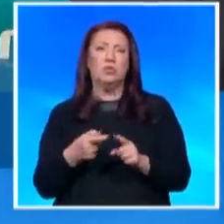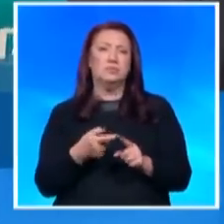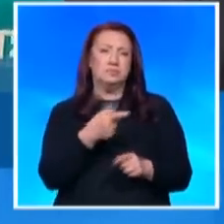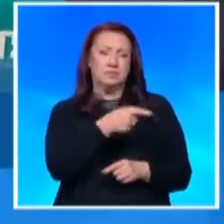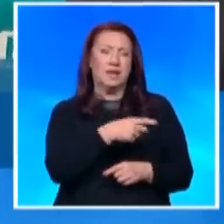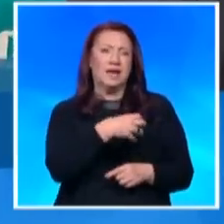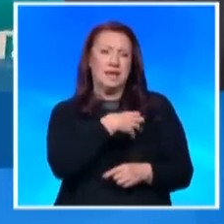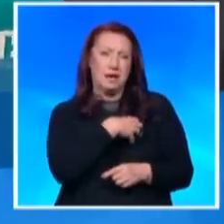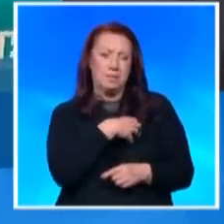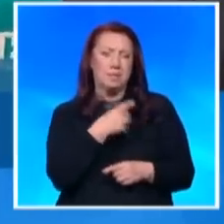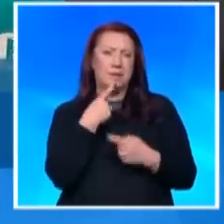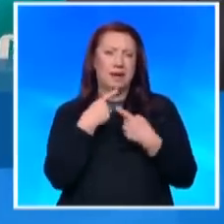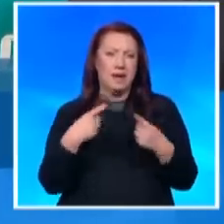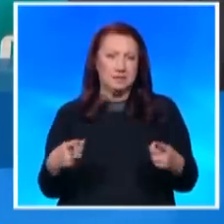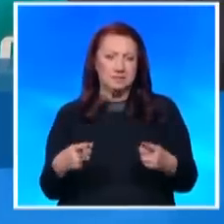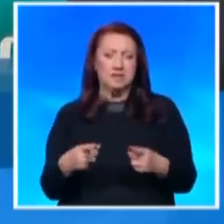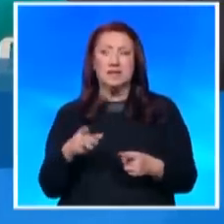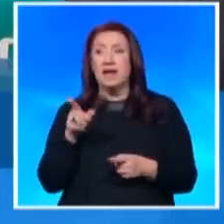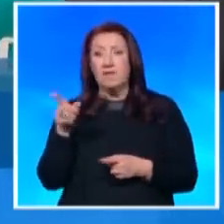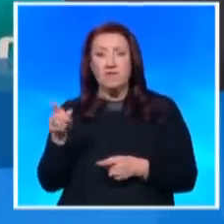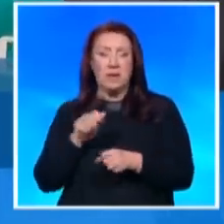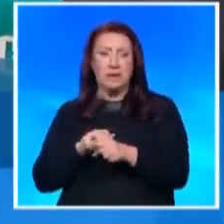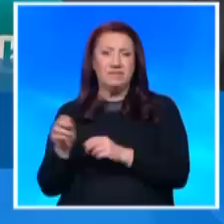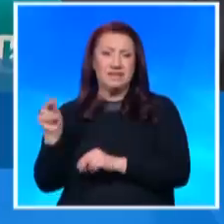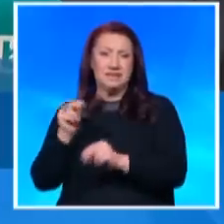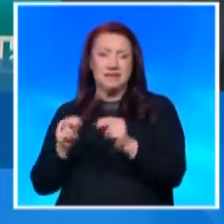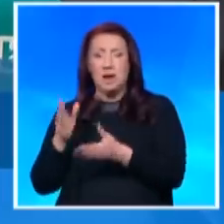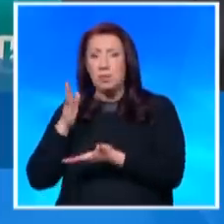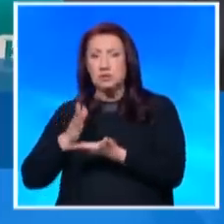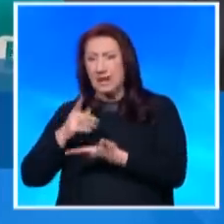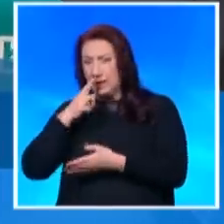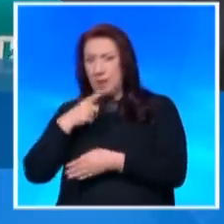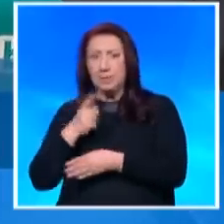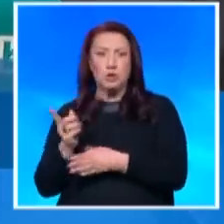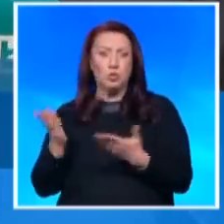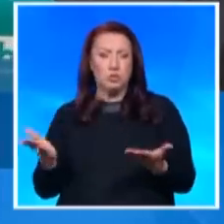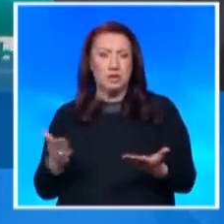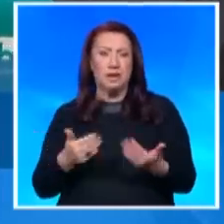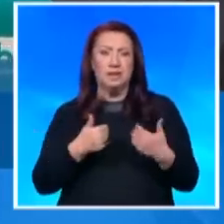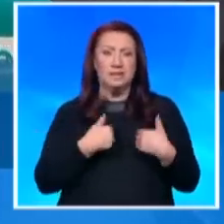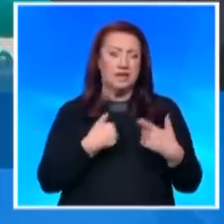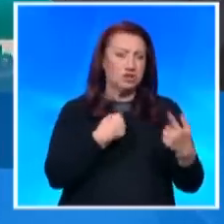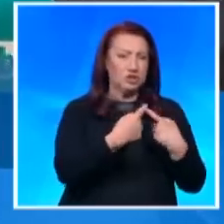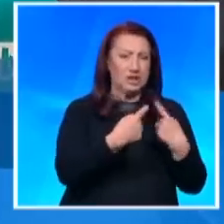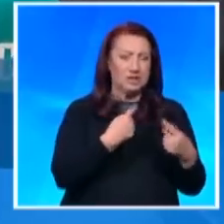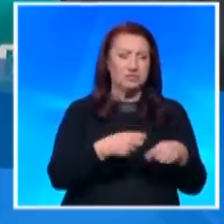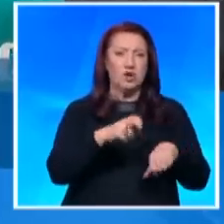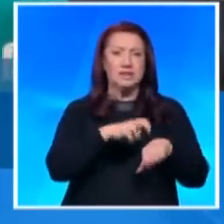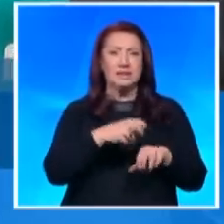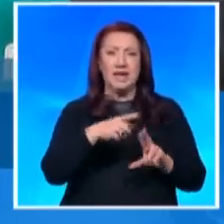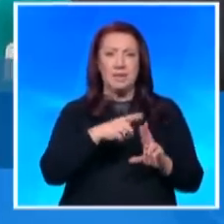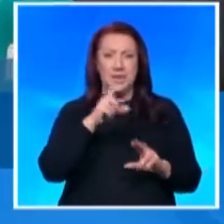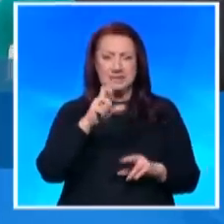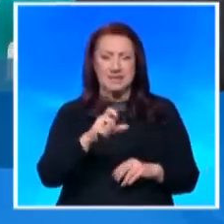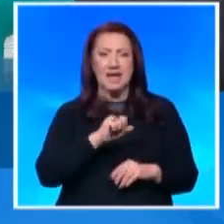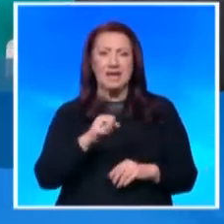които казваха: заседавате в последната минута, а нашите разговори с ДПС, БСП и Има такъв народ